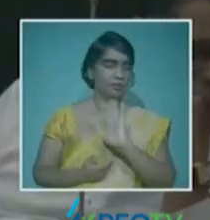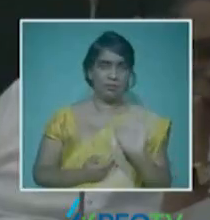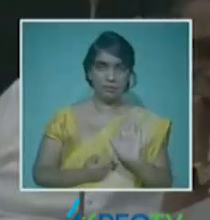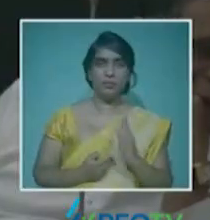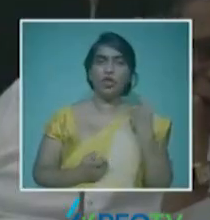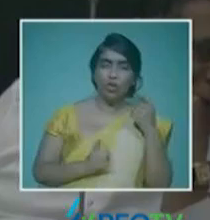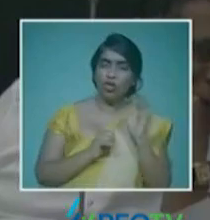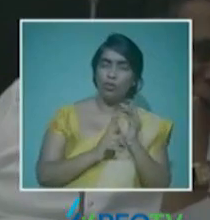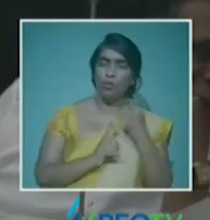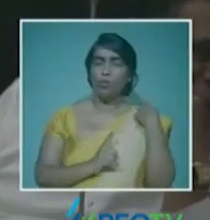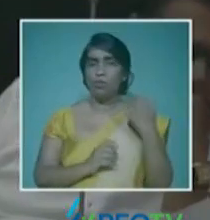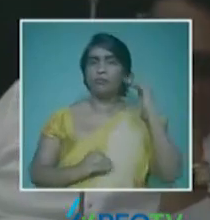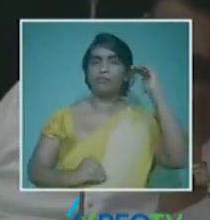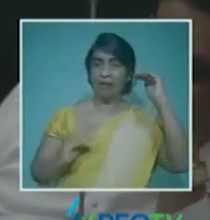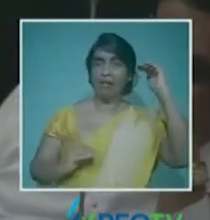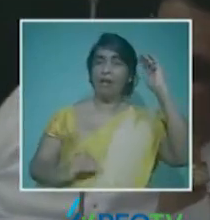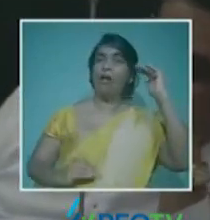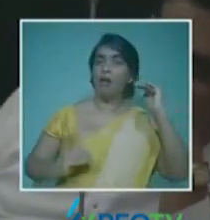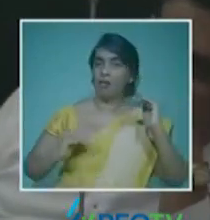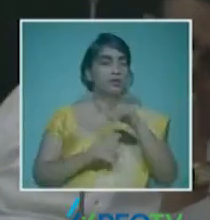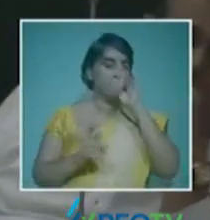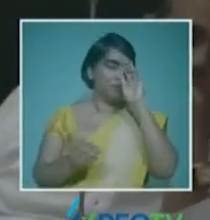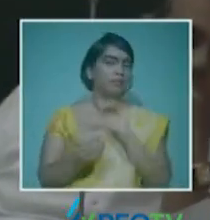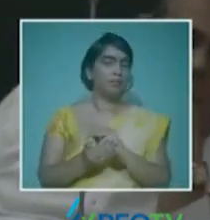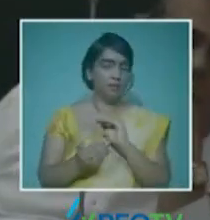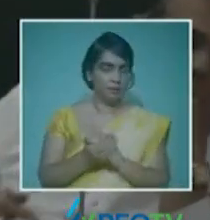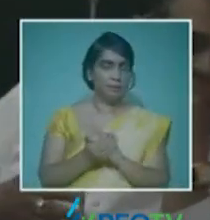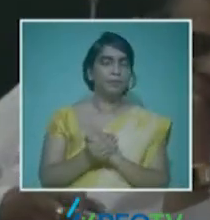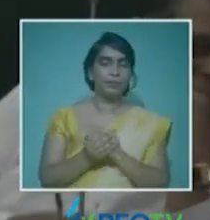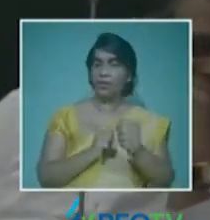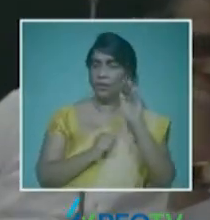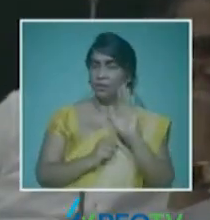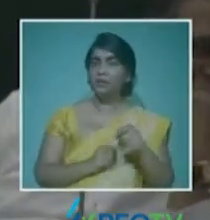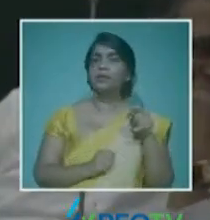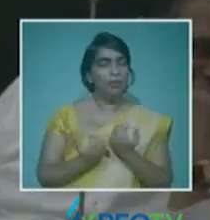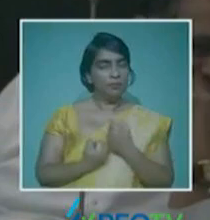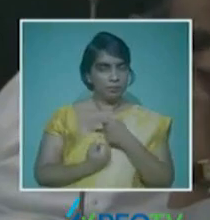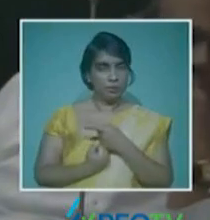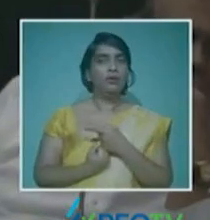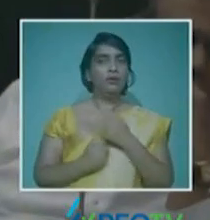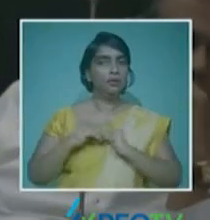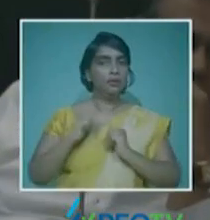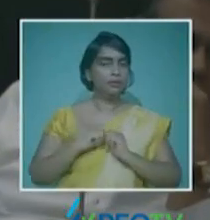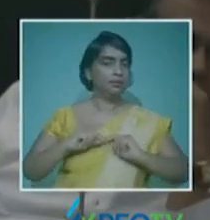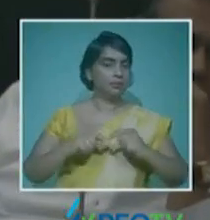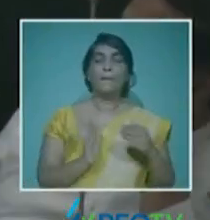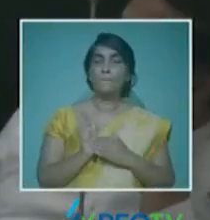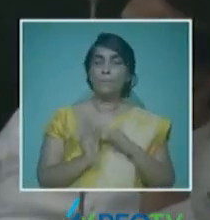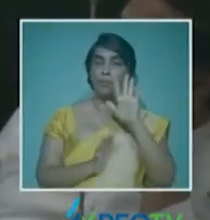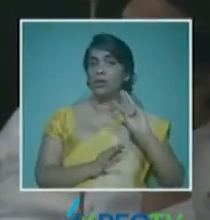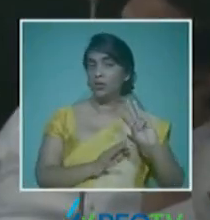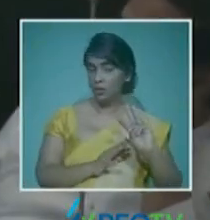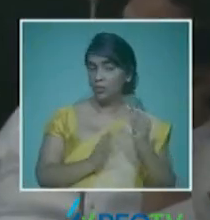ඇති නැති පරතරය අඩු කර ගැනීමට අවශ්‍ය සමාජ ආරක්ෂාව නැති කිරීමට අවශ්‍ය කටයුතු වෙන් කළ තිබෙනවා